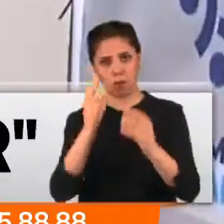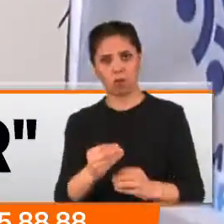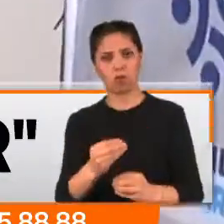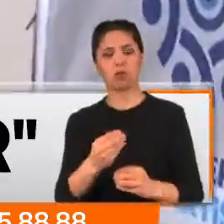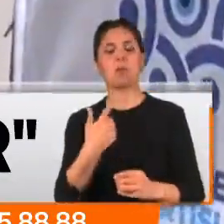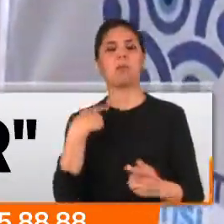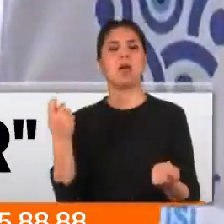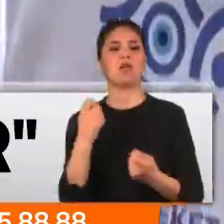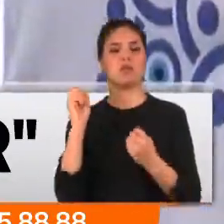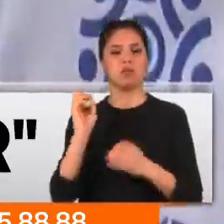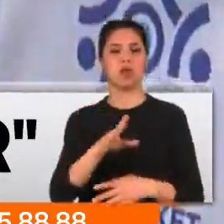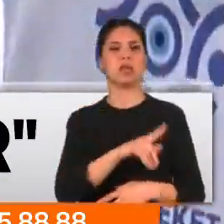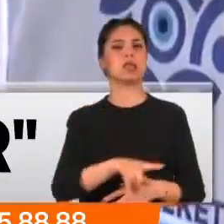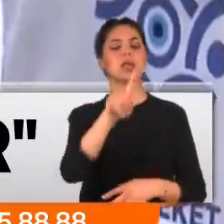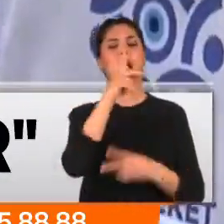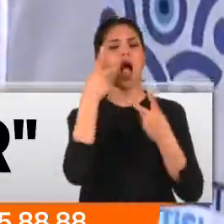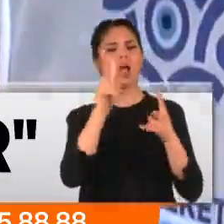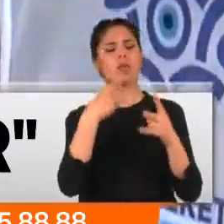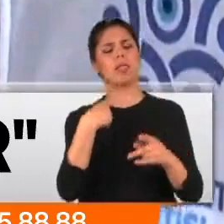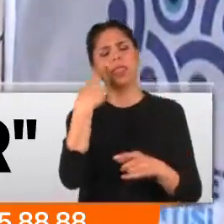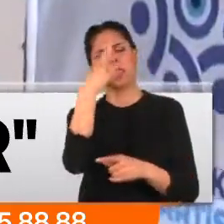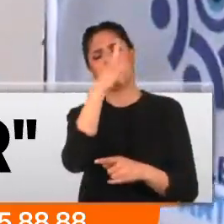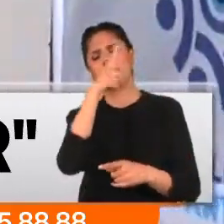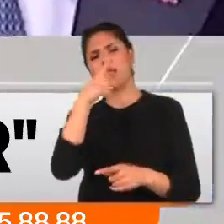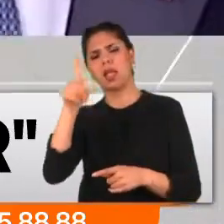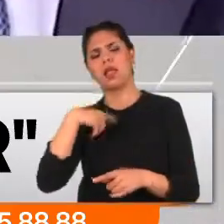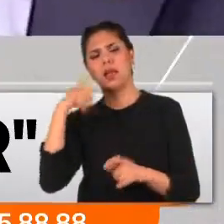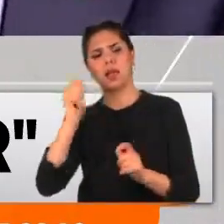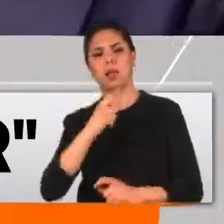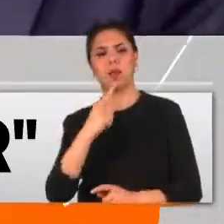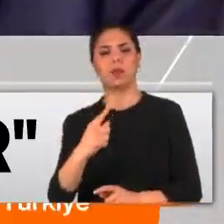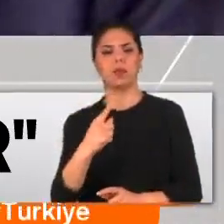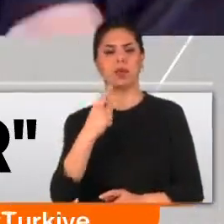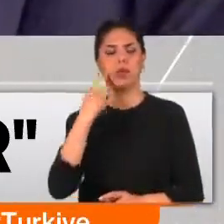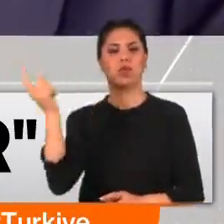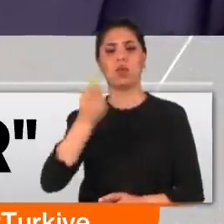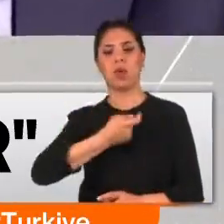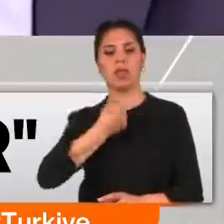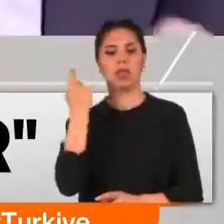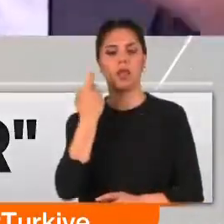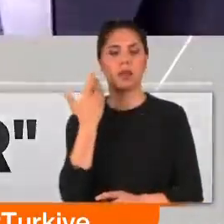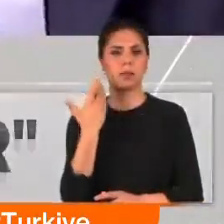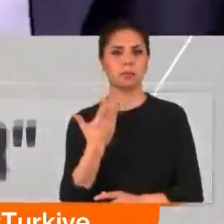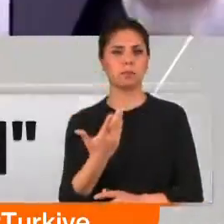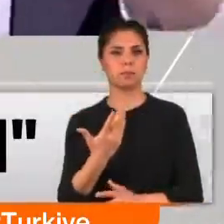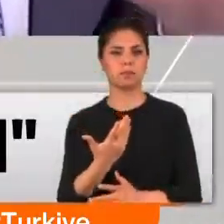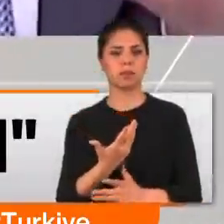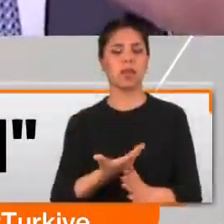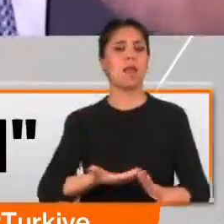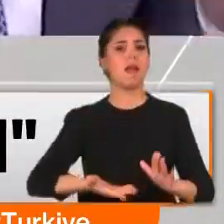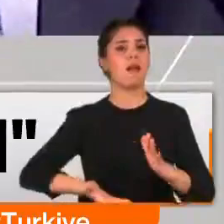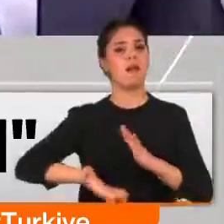gücü bırakır, maskelerinizi tek tek düşürürüm diyerek rest çekti. Cumhuriyet tarihinin en